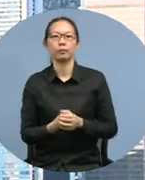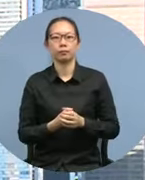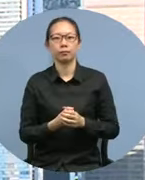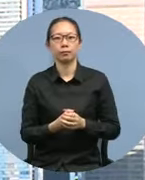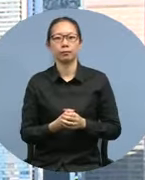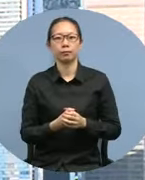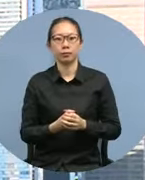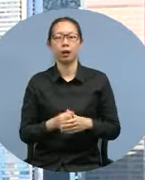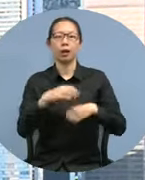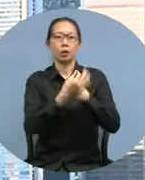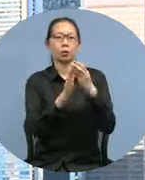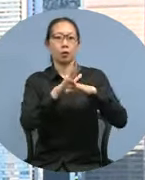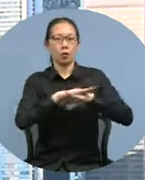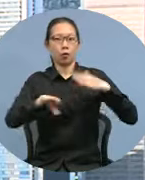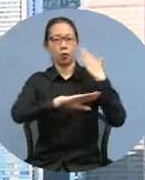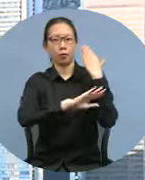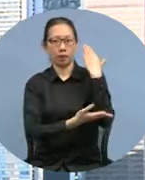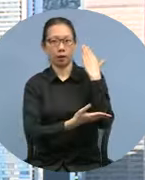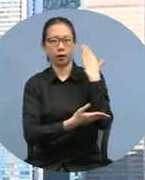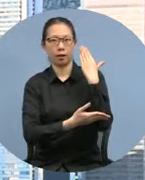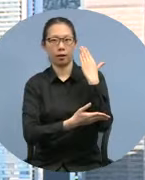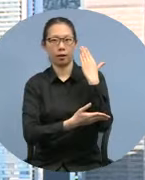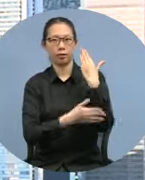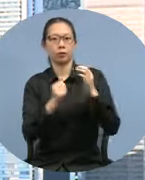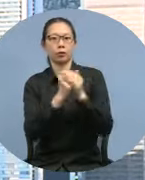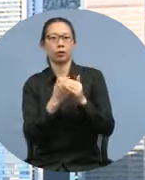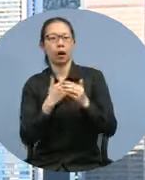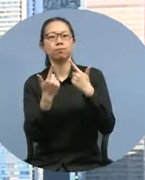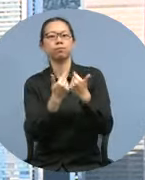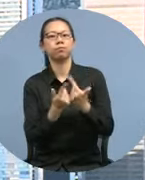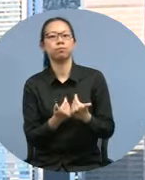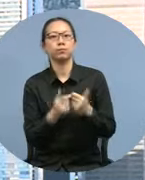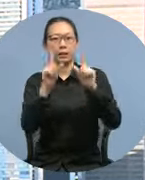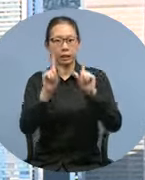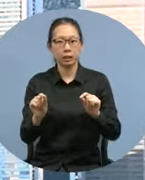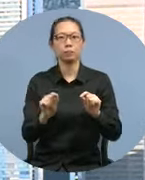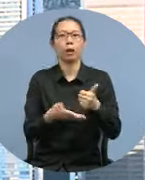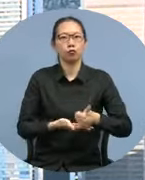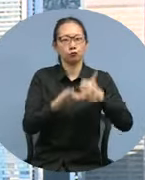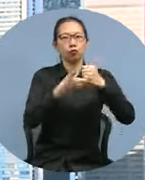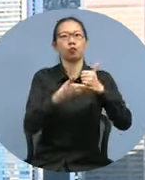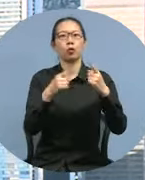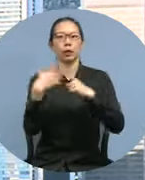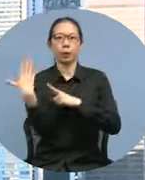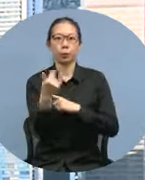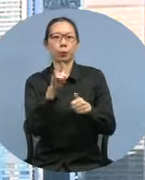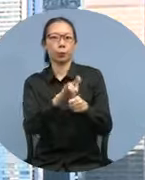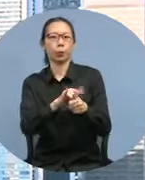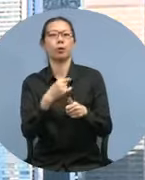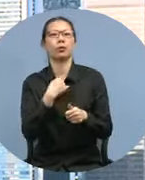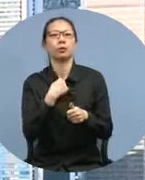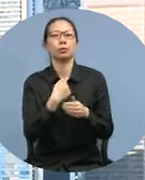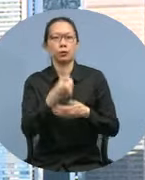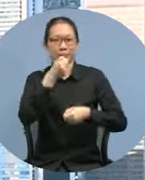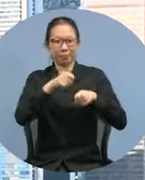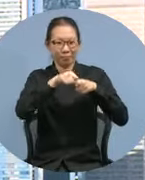合在國安法的總則裡面的要求，就是要尊重和保障人權，我們就定了這些